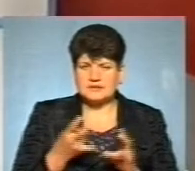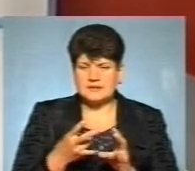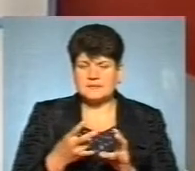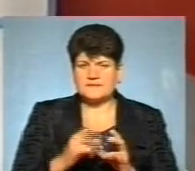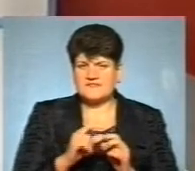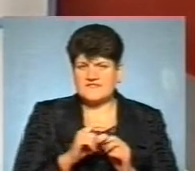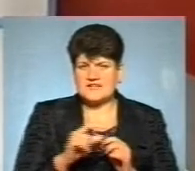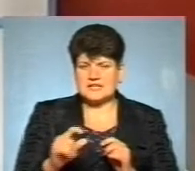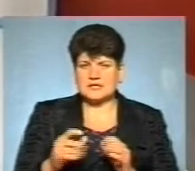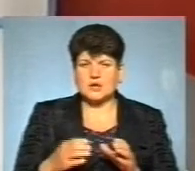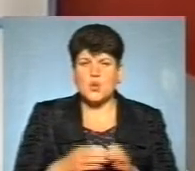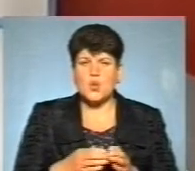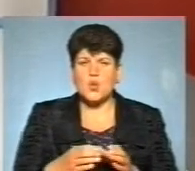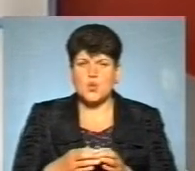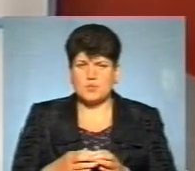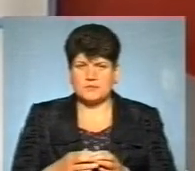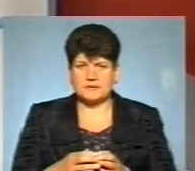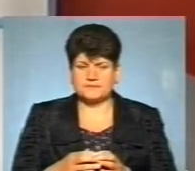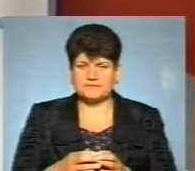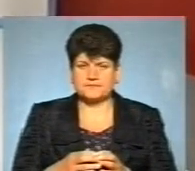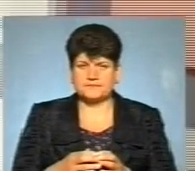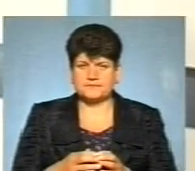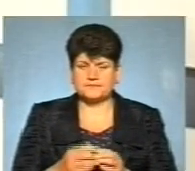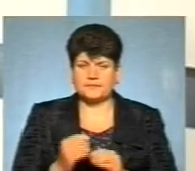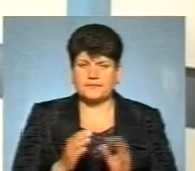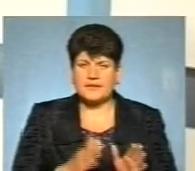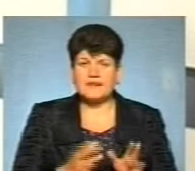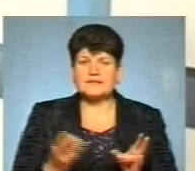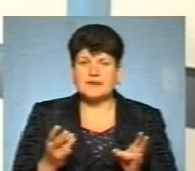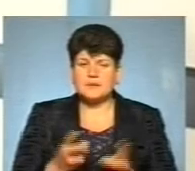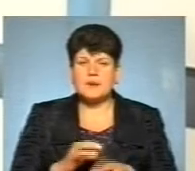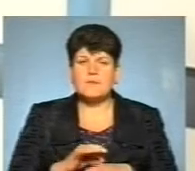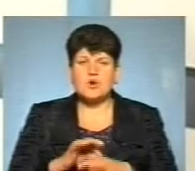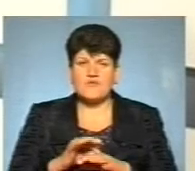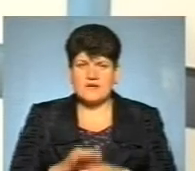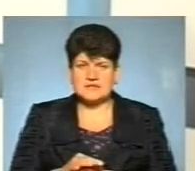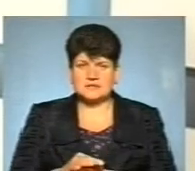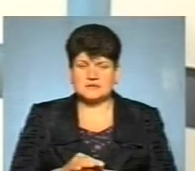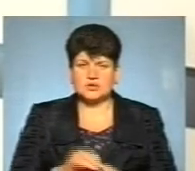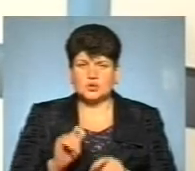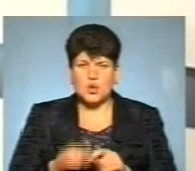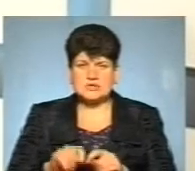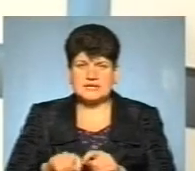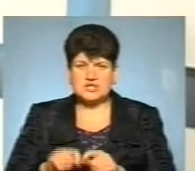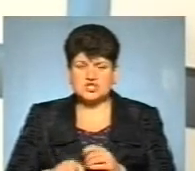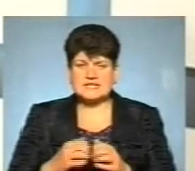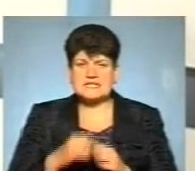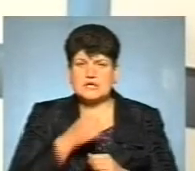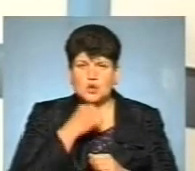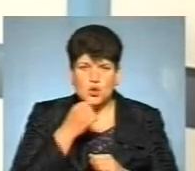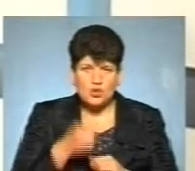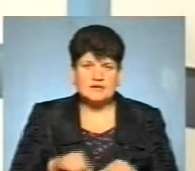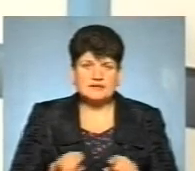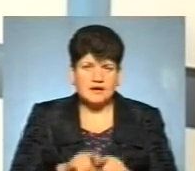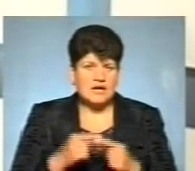певні групи із цієї когорти. Треба провести дослідження серед дорослих,